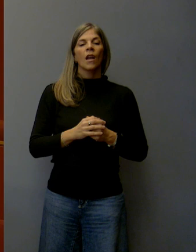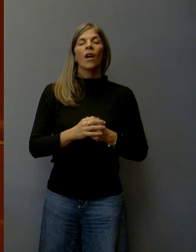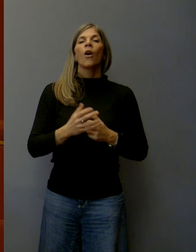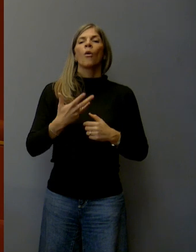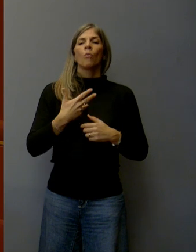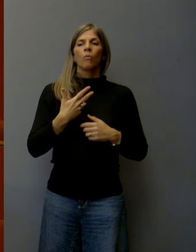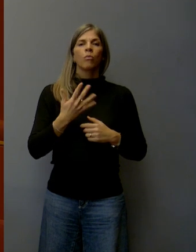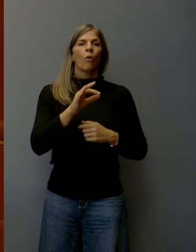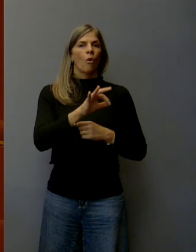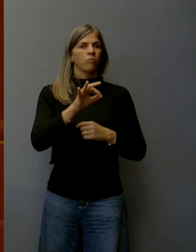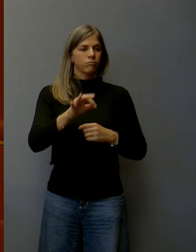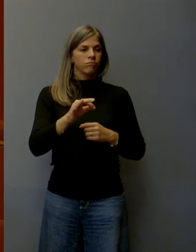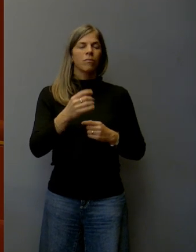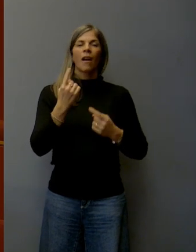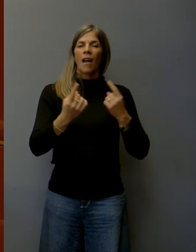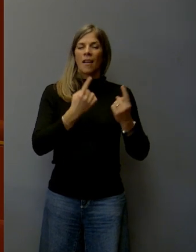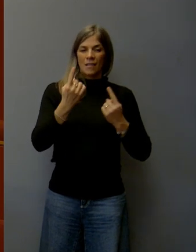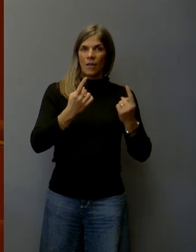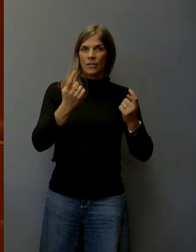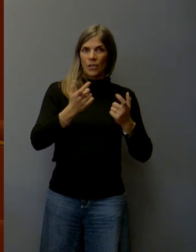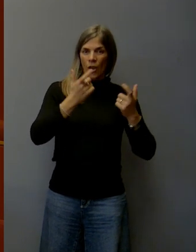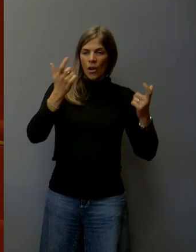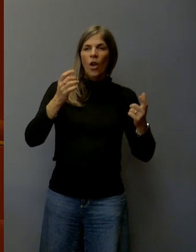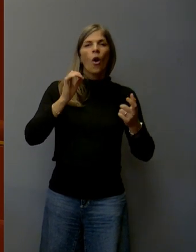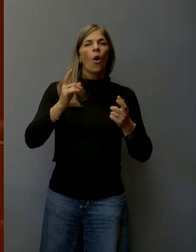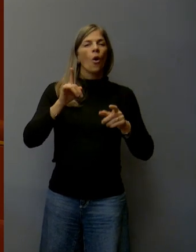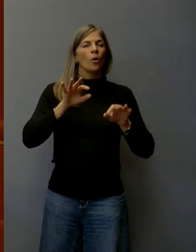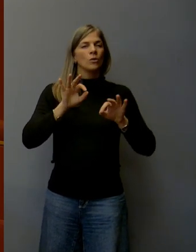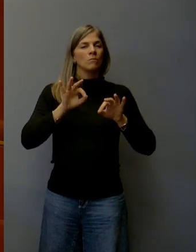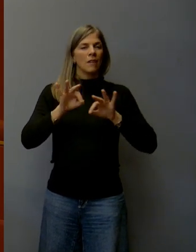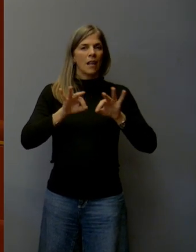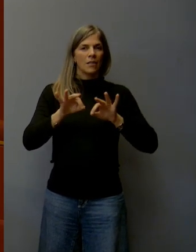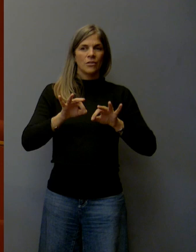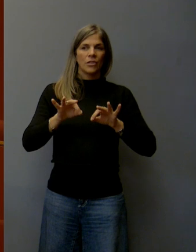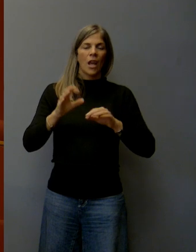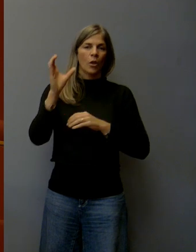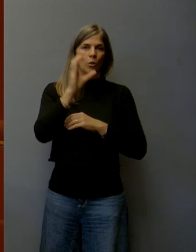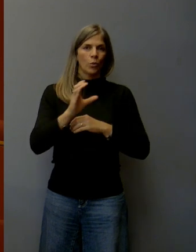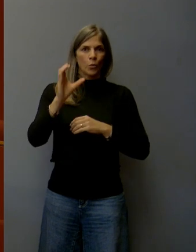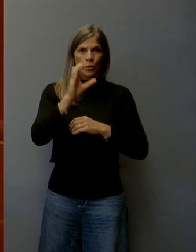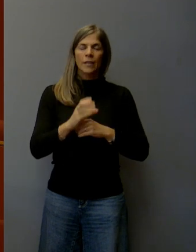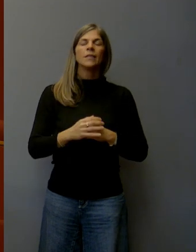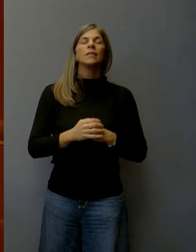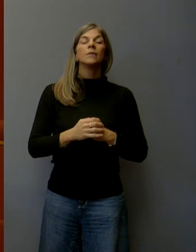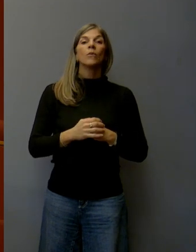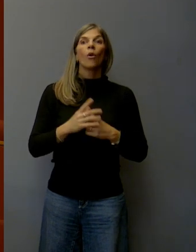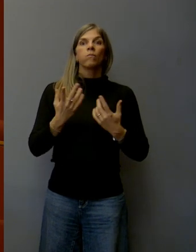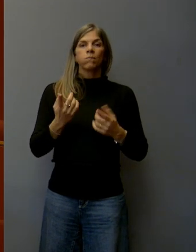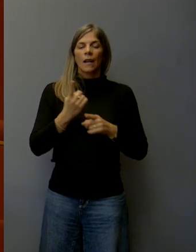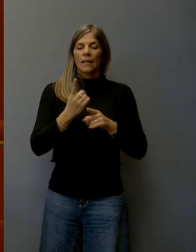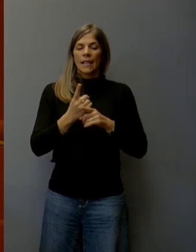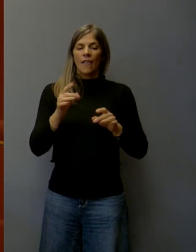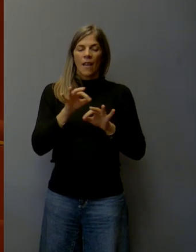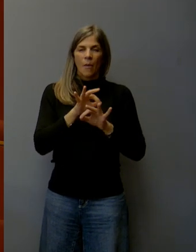essere politiche del turismo Ma ci deve essere anche Però una capacità di essere pronti a interagire con